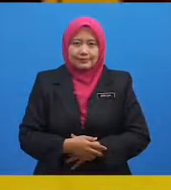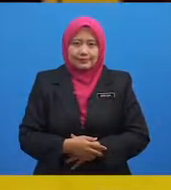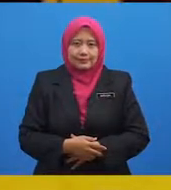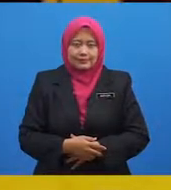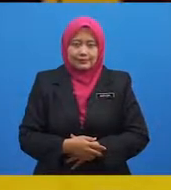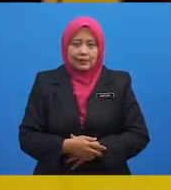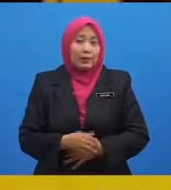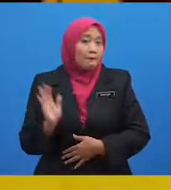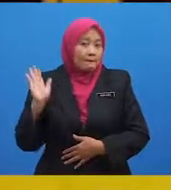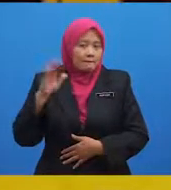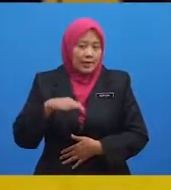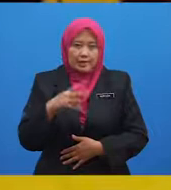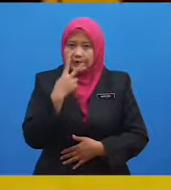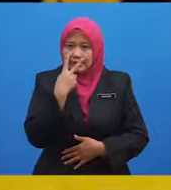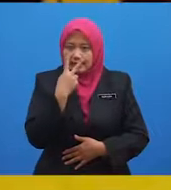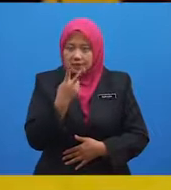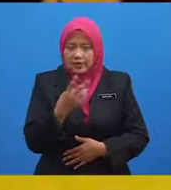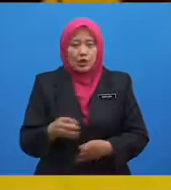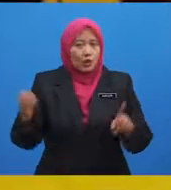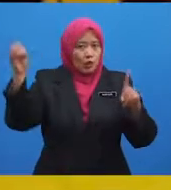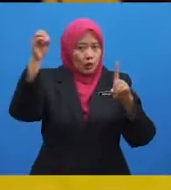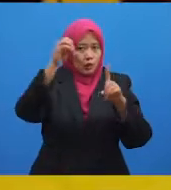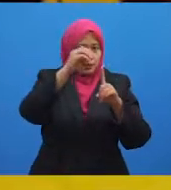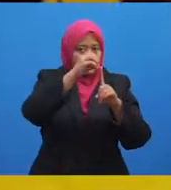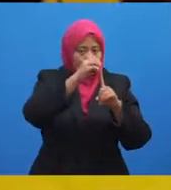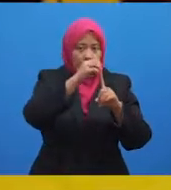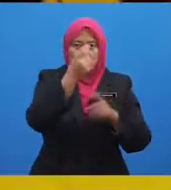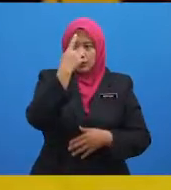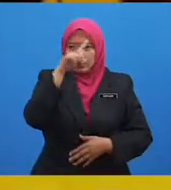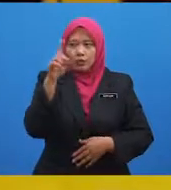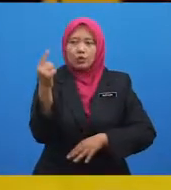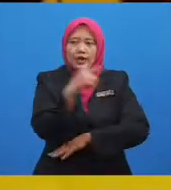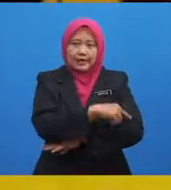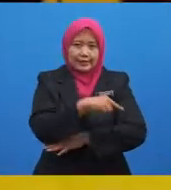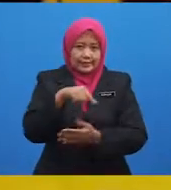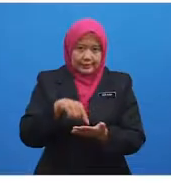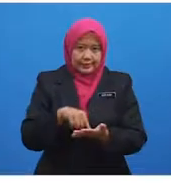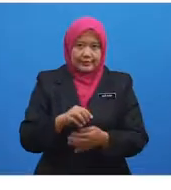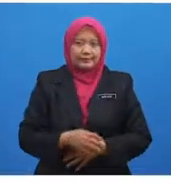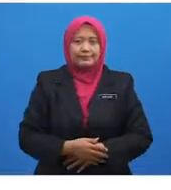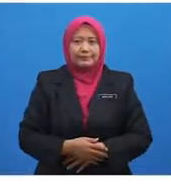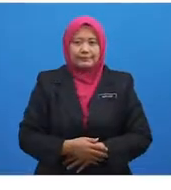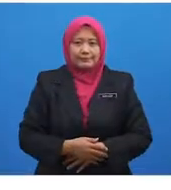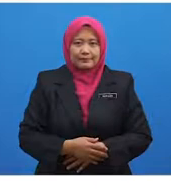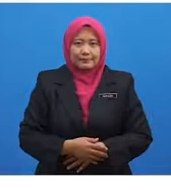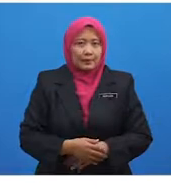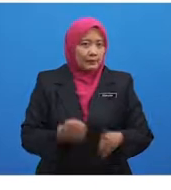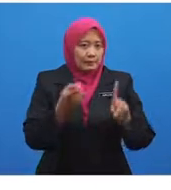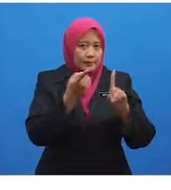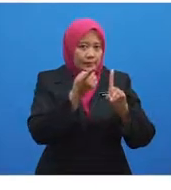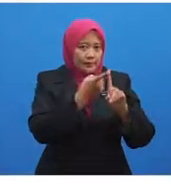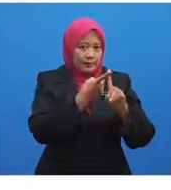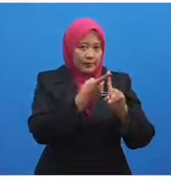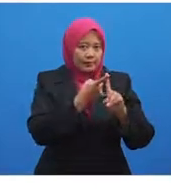ini, marilah kita lihat objektif pelajaran kita pada hari ini. Objektifnya ialah,